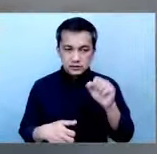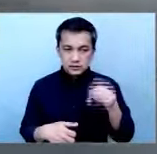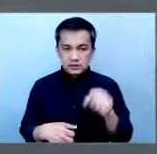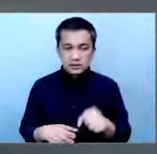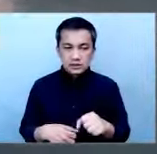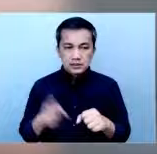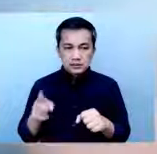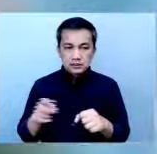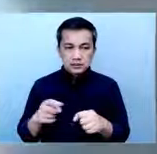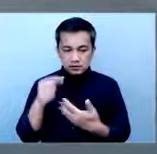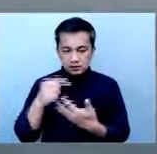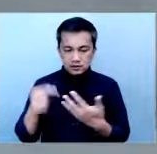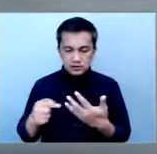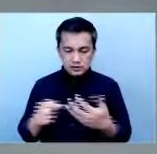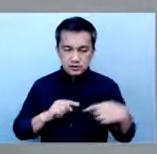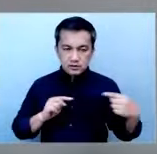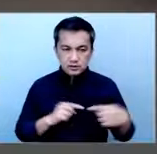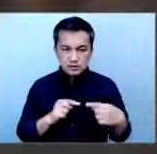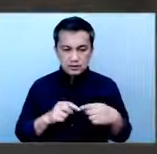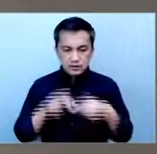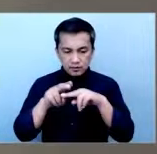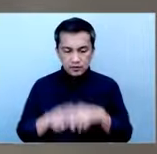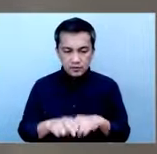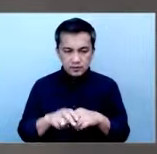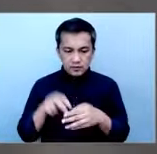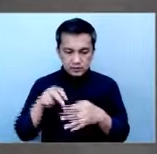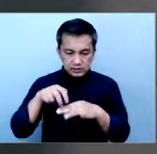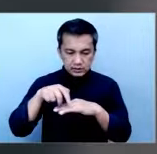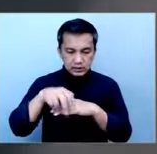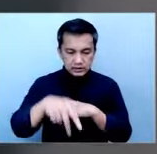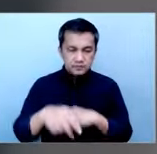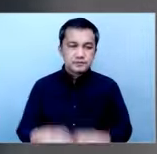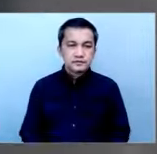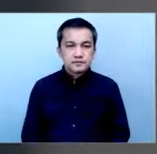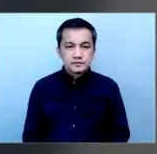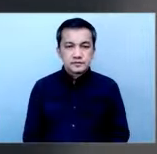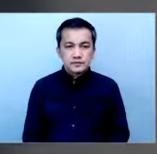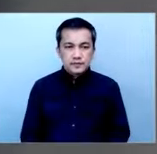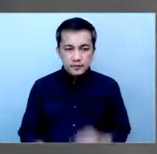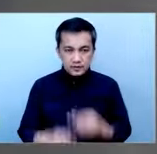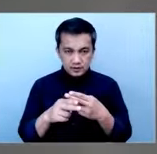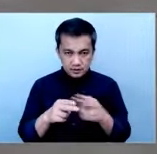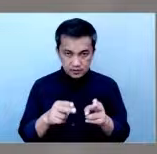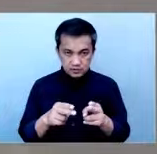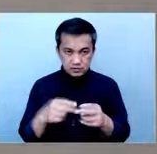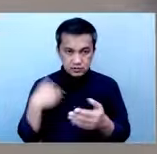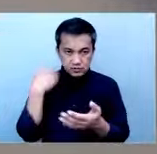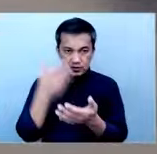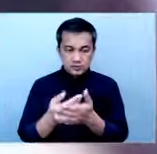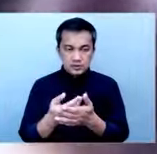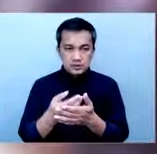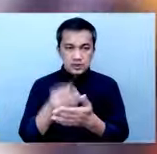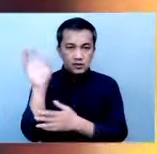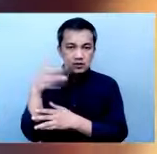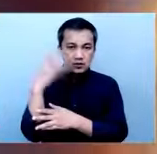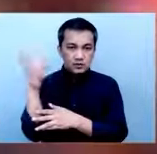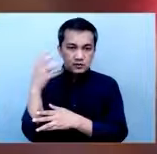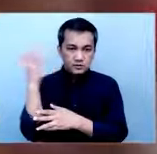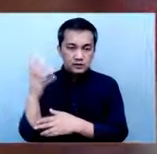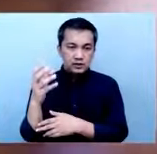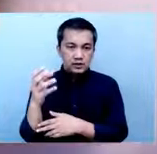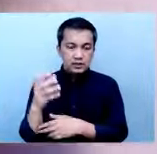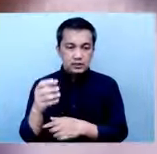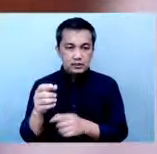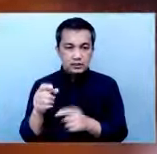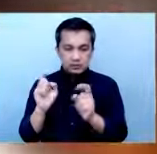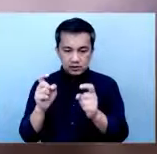Ang ilang sugatan, napaupo na lang sa hagdan. Maya-maya, dumating na ang mga ambulansya. Agad